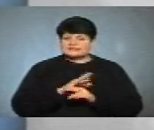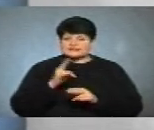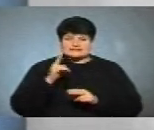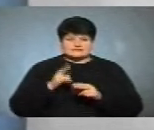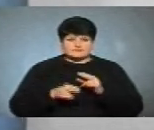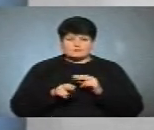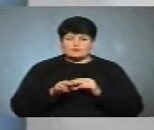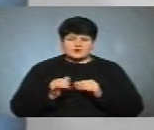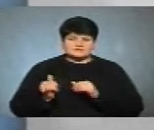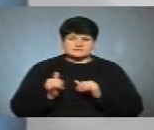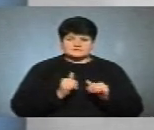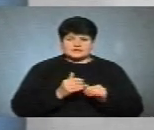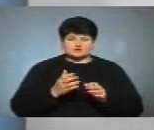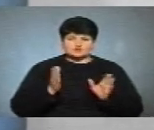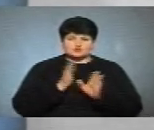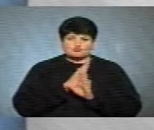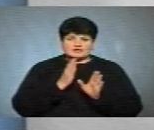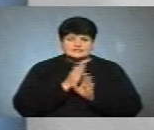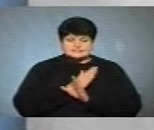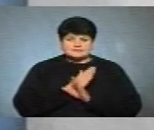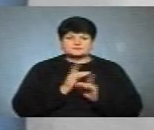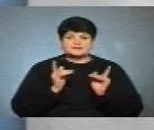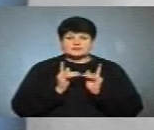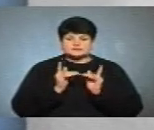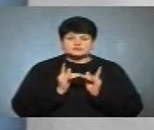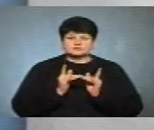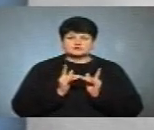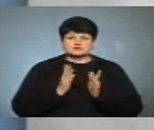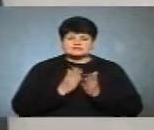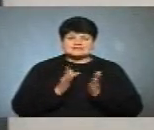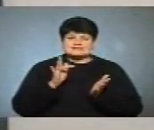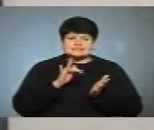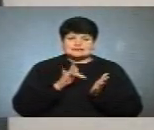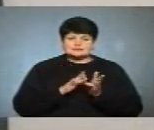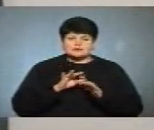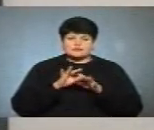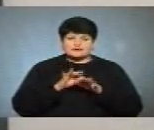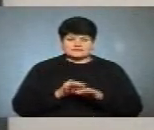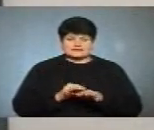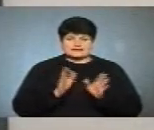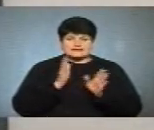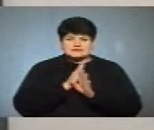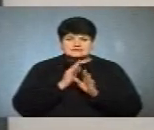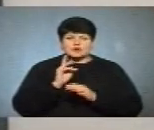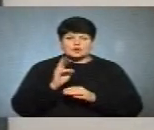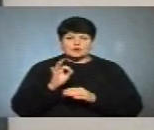по забезпеченню киснем. Забезпечення ліжка киснем – це централізоване підведення кисню і також